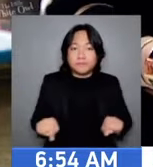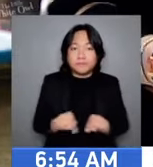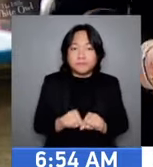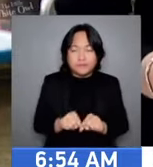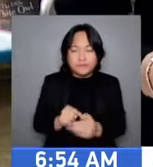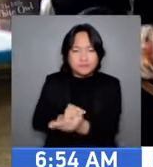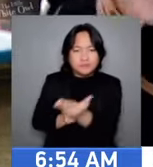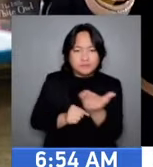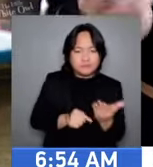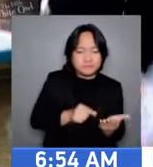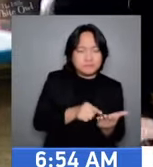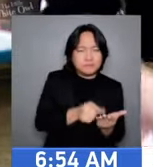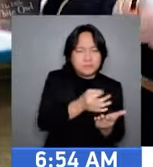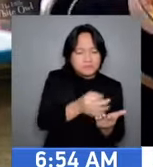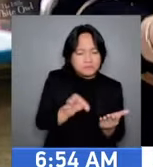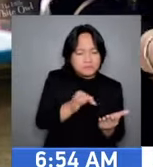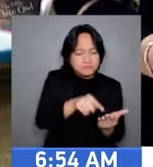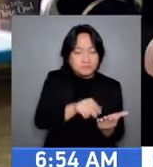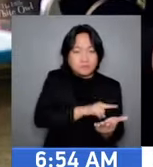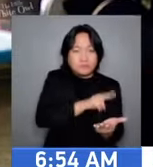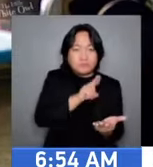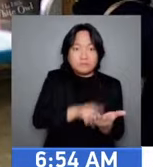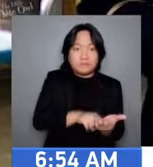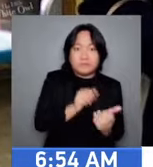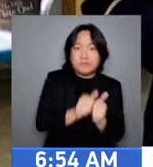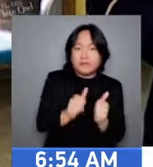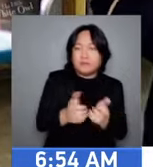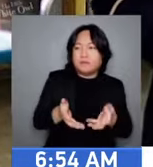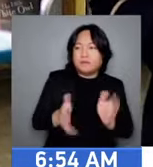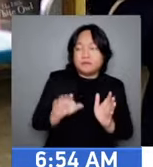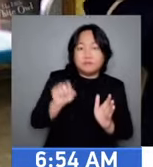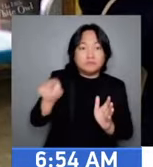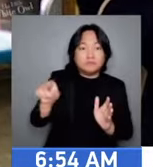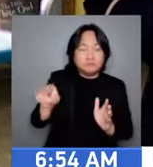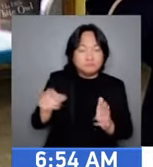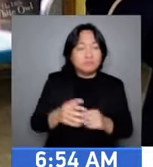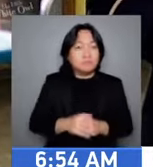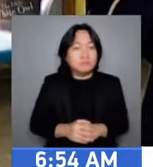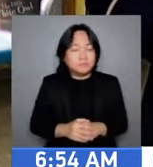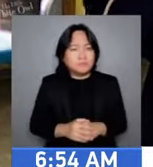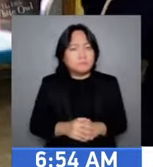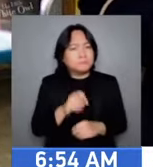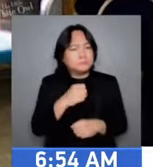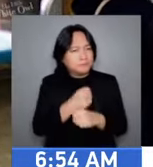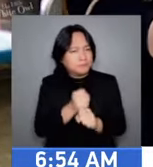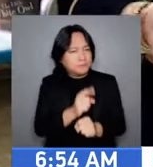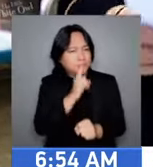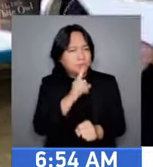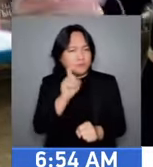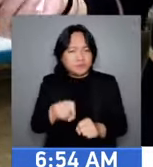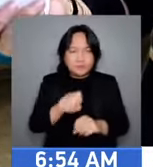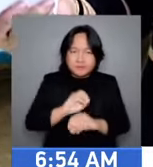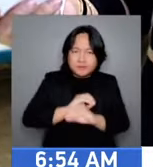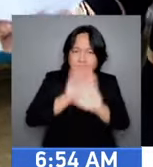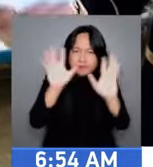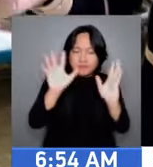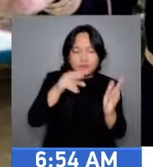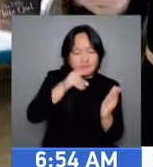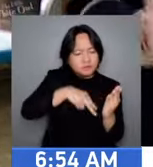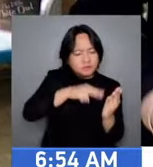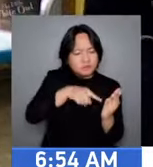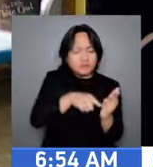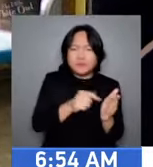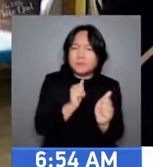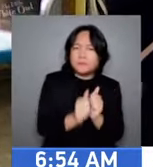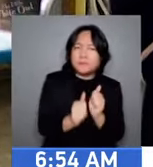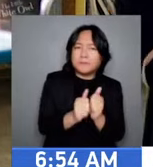o pribileheyo. So dapat ay palaging malinaw at siguradong alam ninyo kung ano ang wine-waive o gini-give